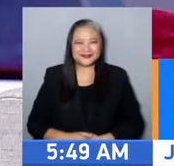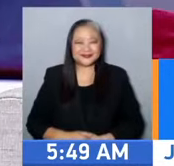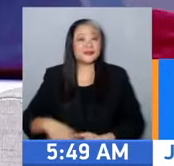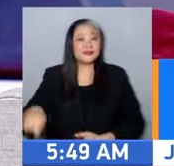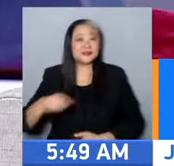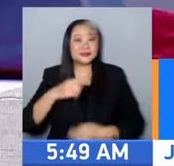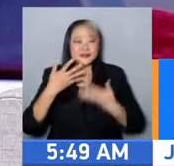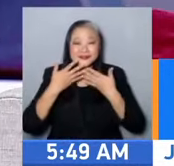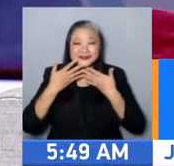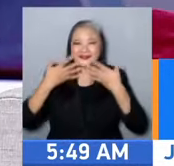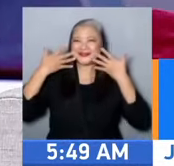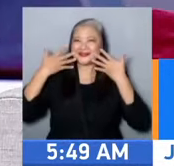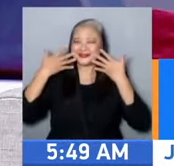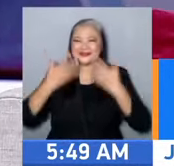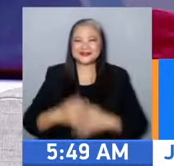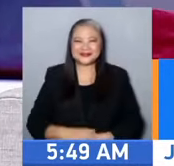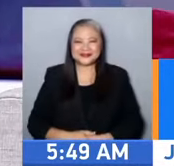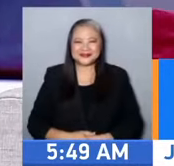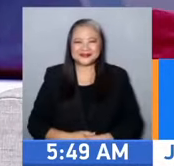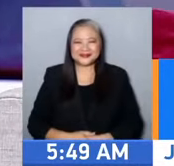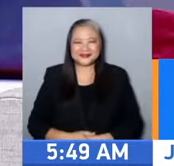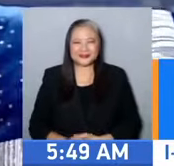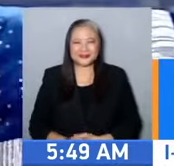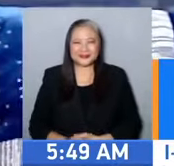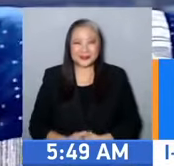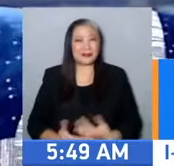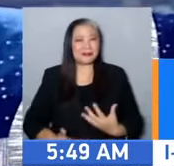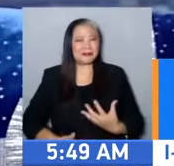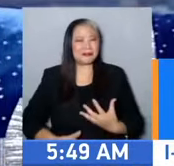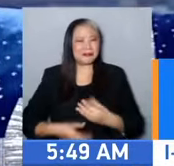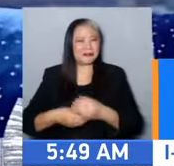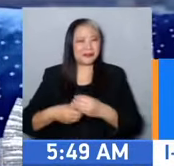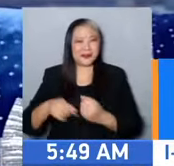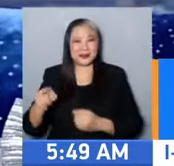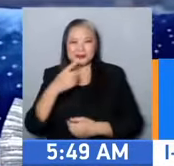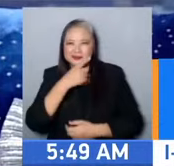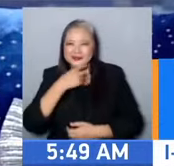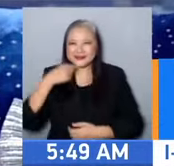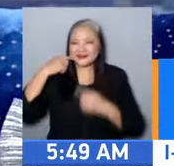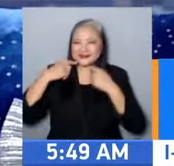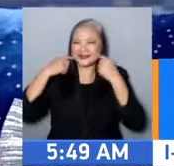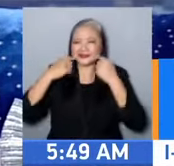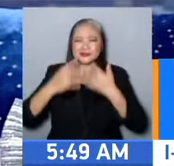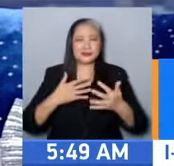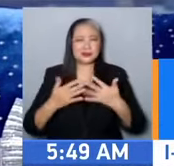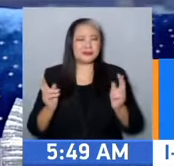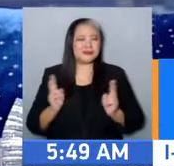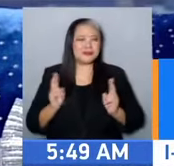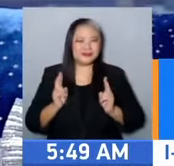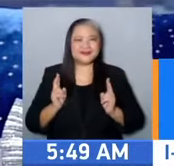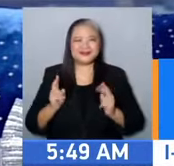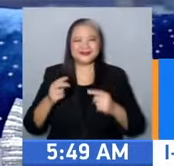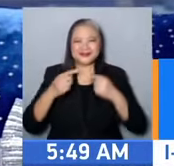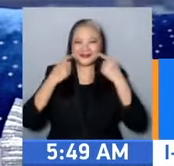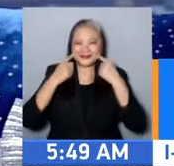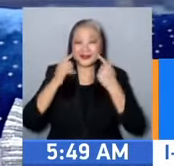Barkada. 3, 2, 1. Dahil kahit holiday, may nitin na 5,000 pesos na hintay sa inyo